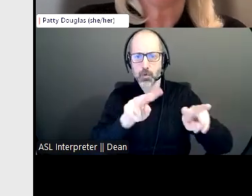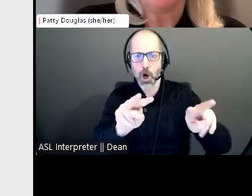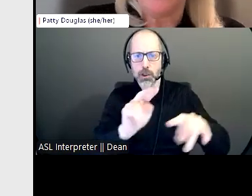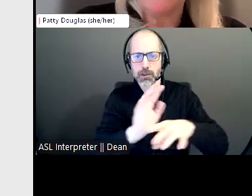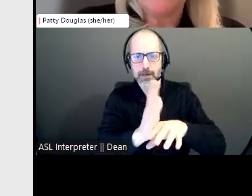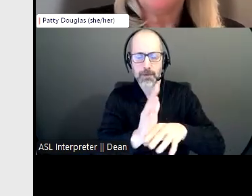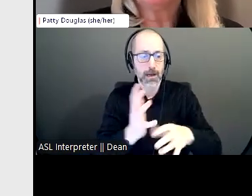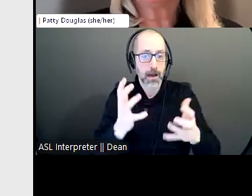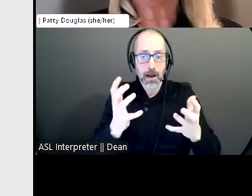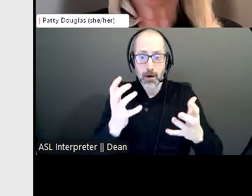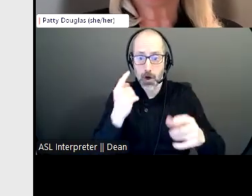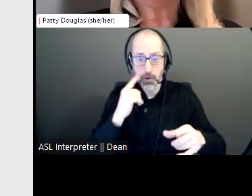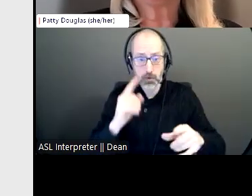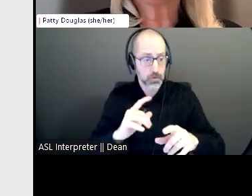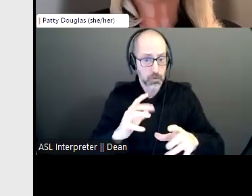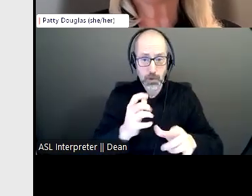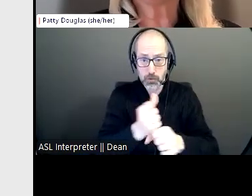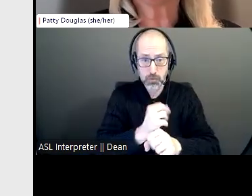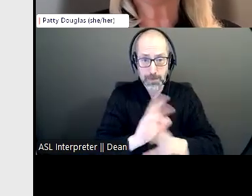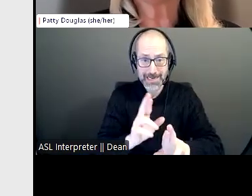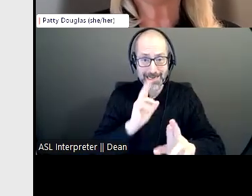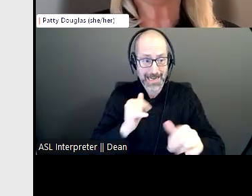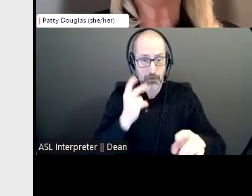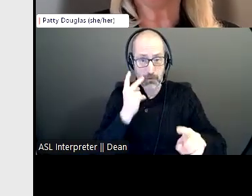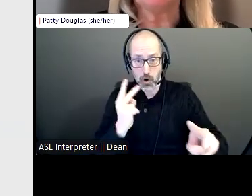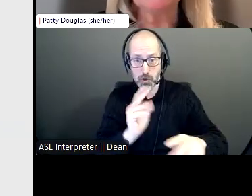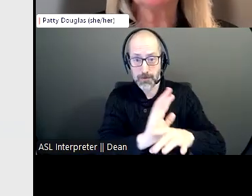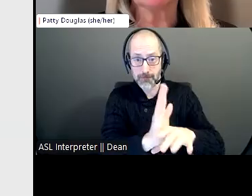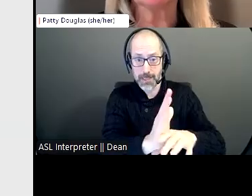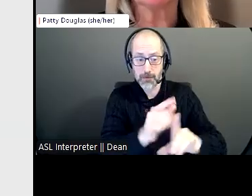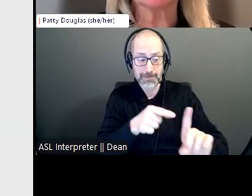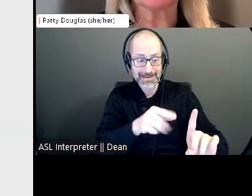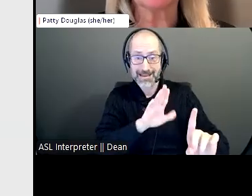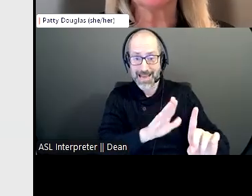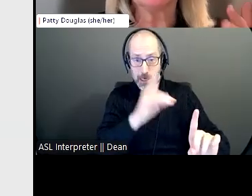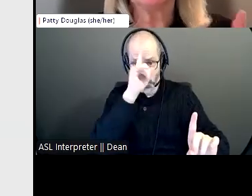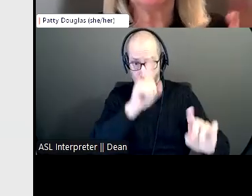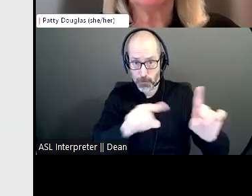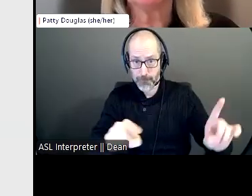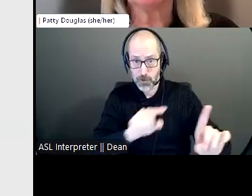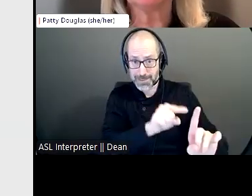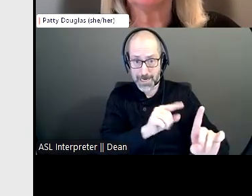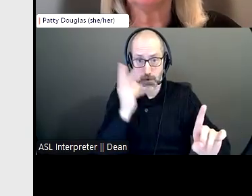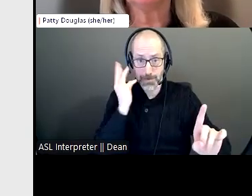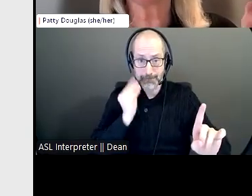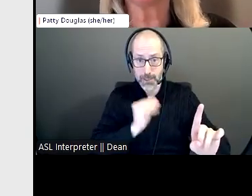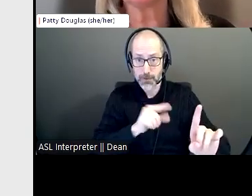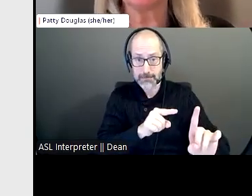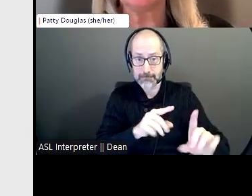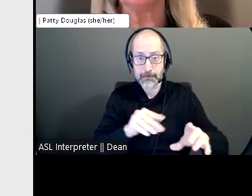nous permettre de visionner le film. Mais maintenant, j'aimerais vous expliquer un petit peu quelle est l'expérience